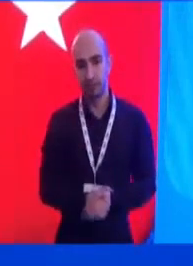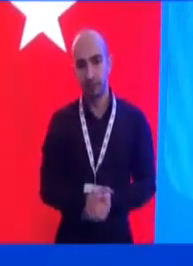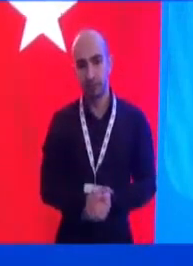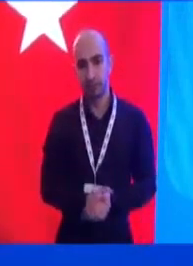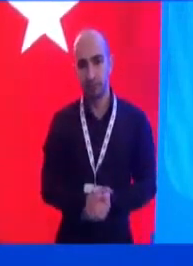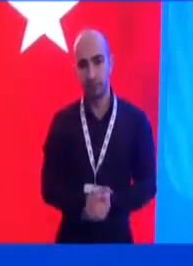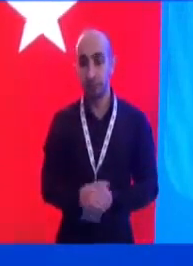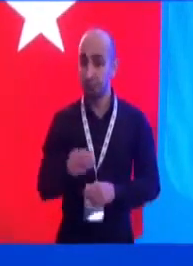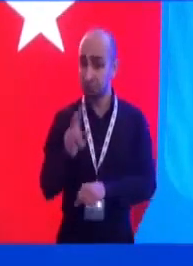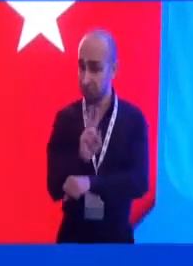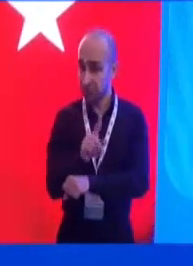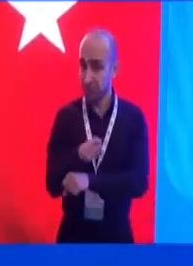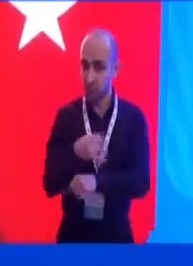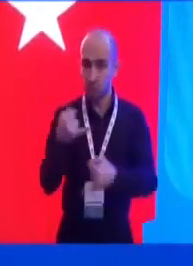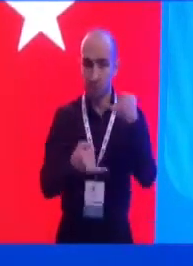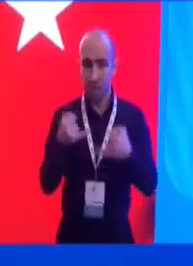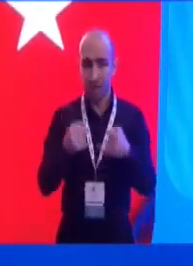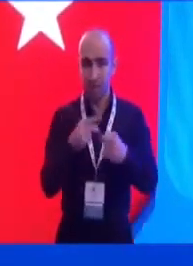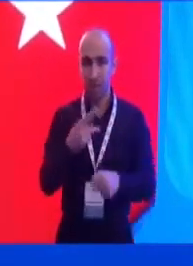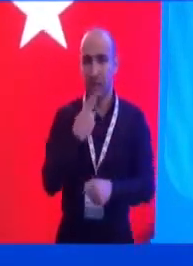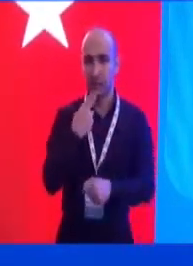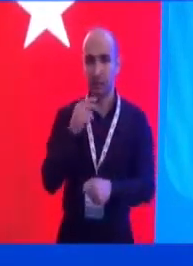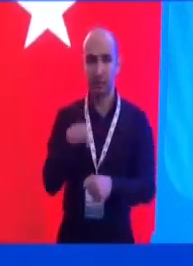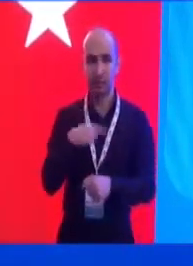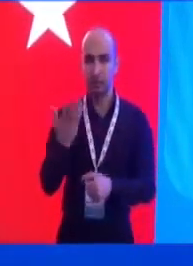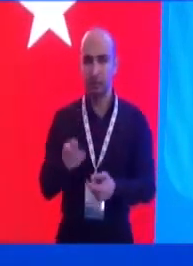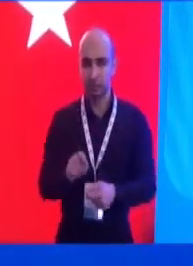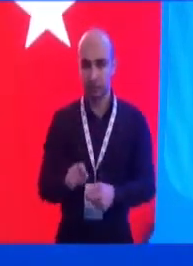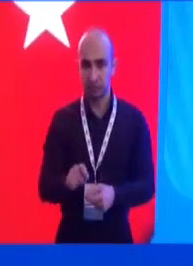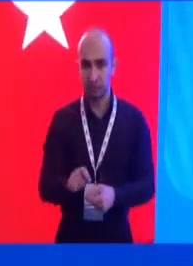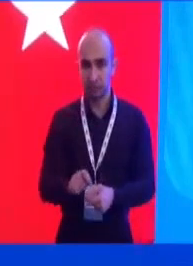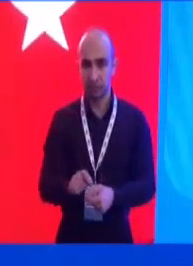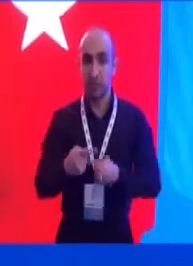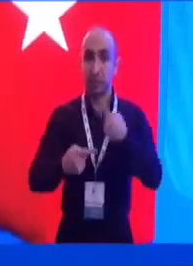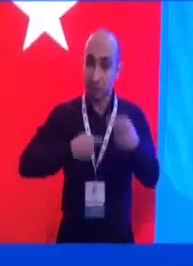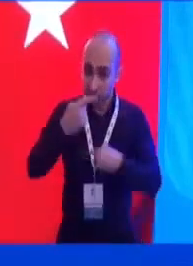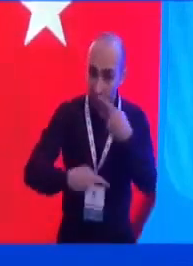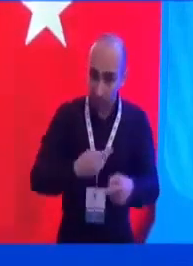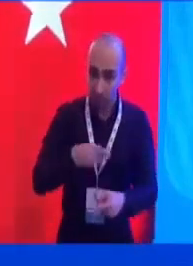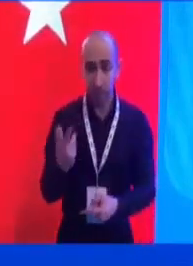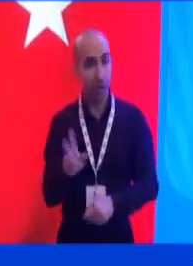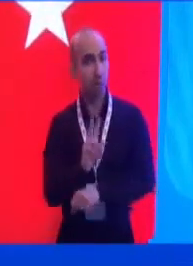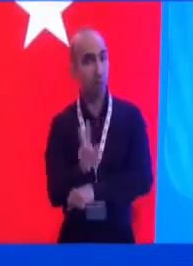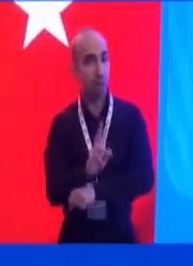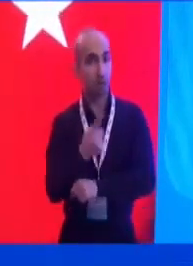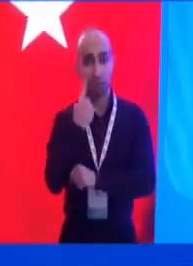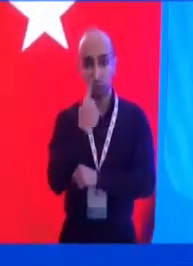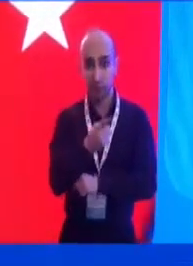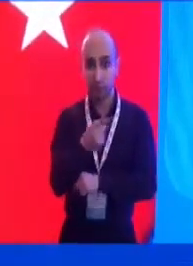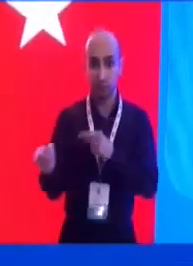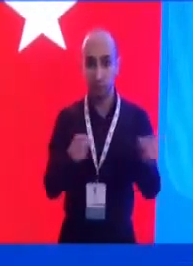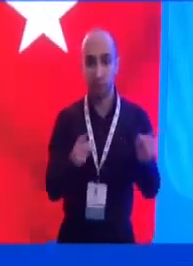Çağdaşlık tartışmaları kadının konumu üzerinden yapıldı. Geleneksel olanla modern olan